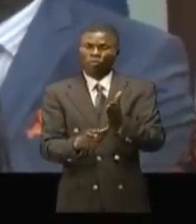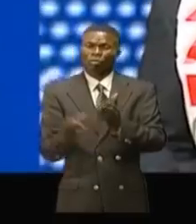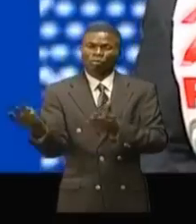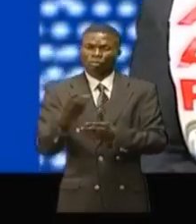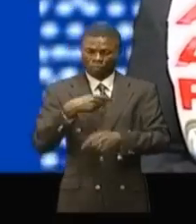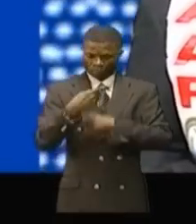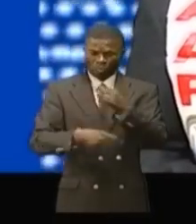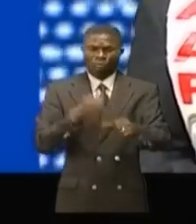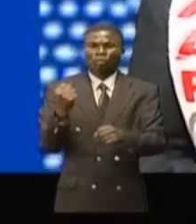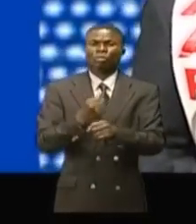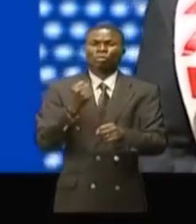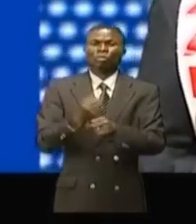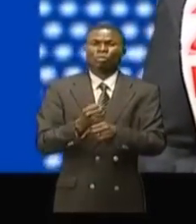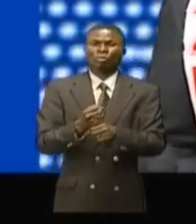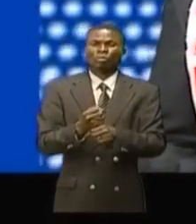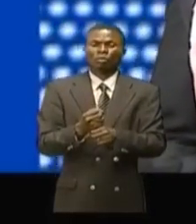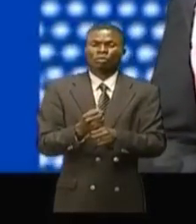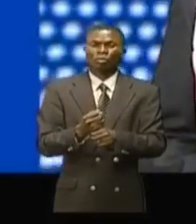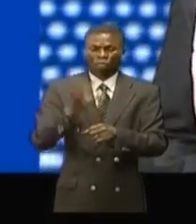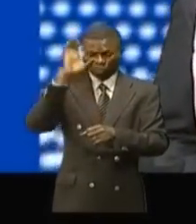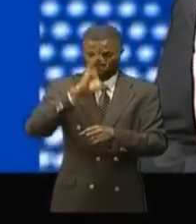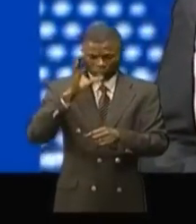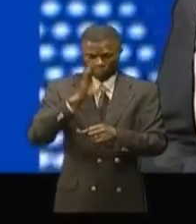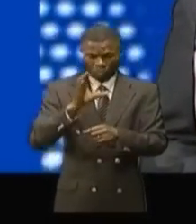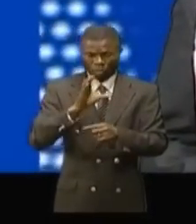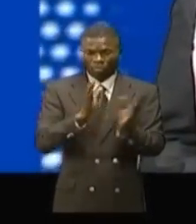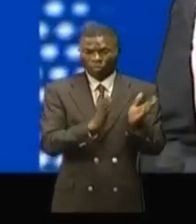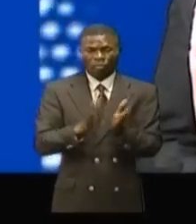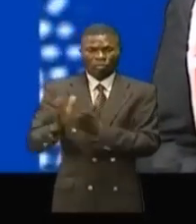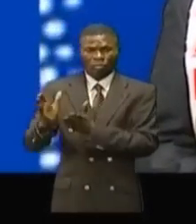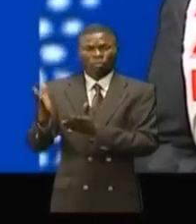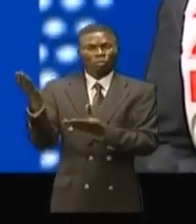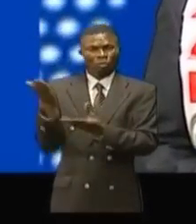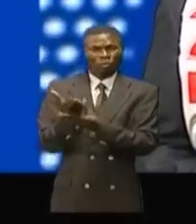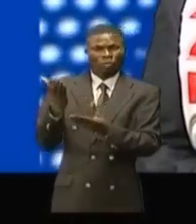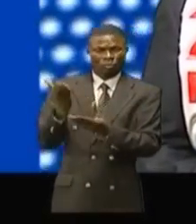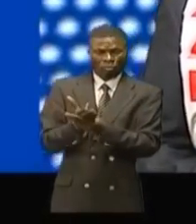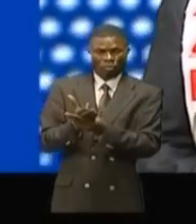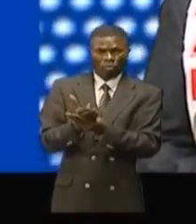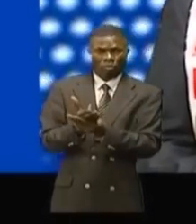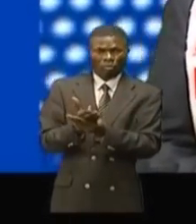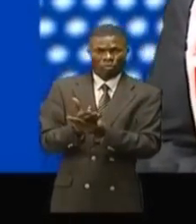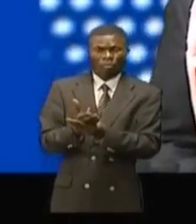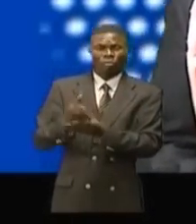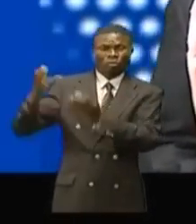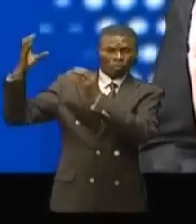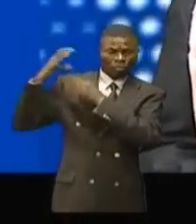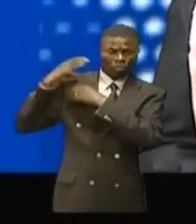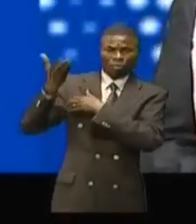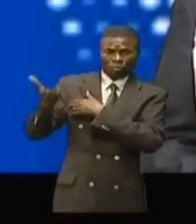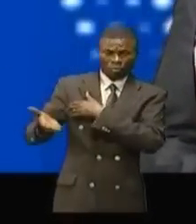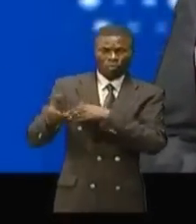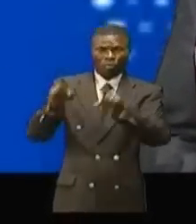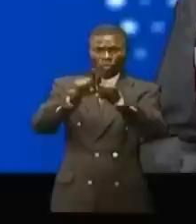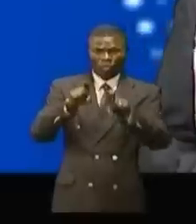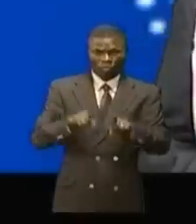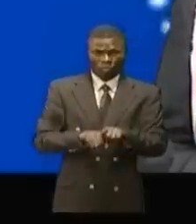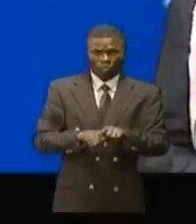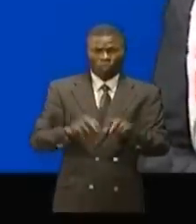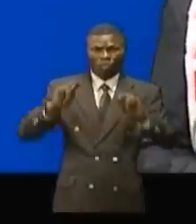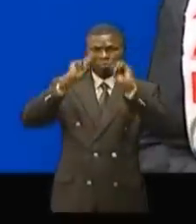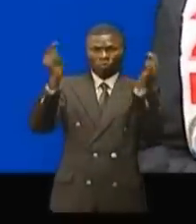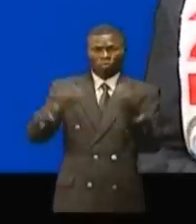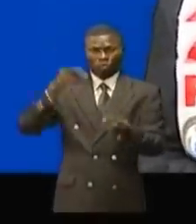se mettre au travail, traiter et apprêter les dossiers dont elles ont la charge en même temps que le